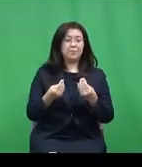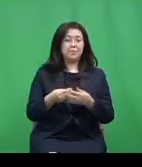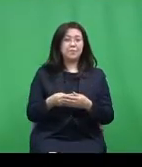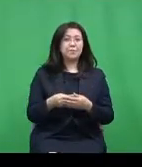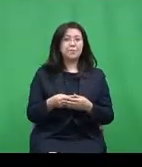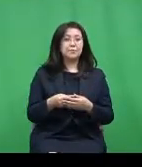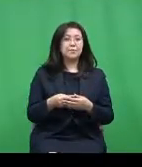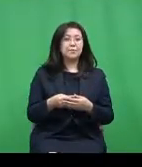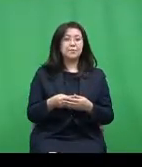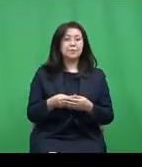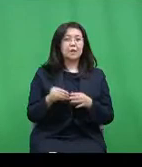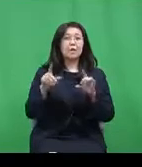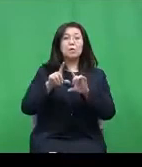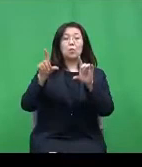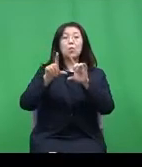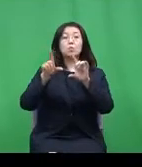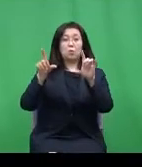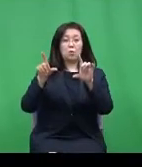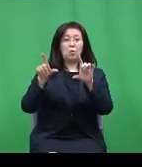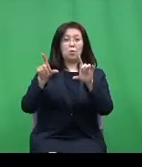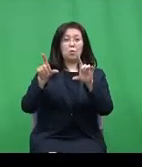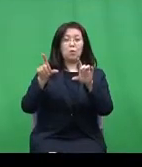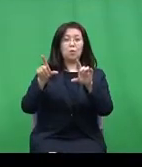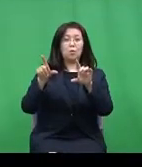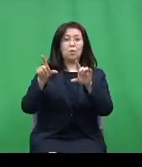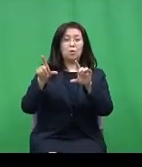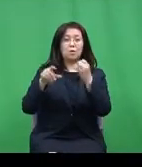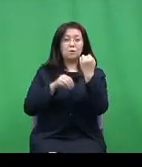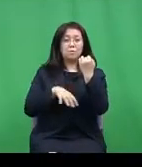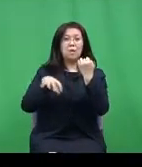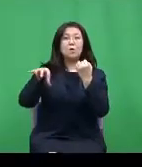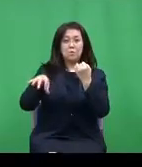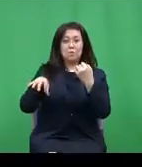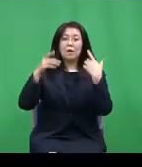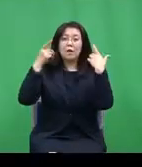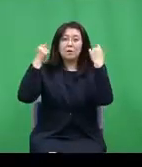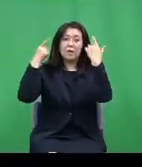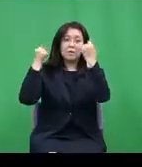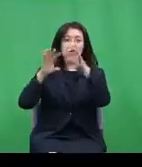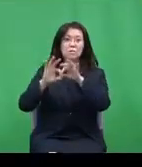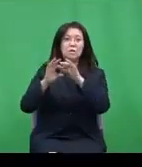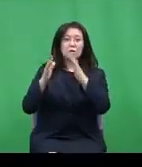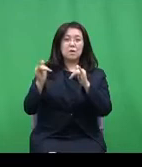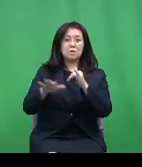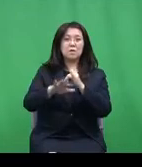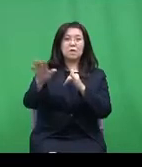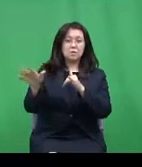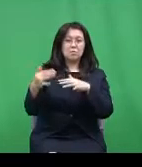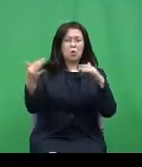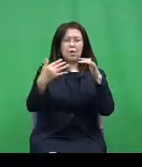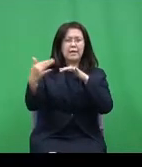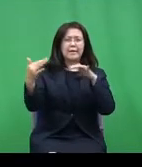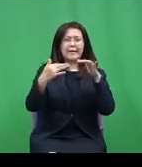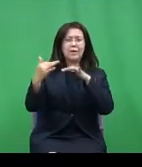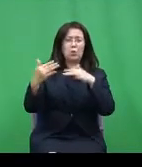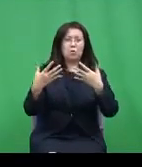たと。でその場で、まあ、東京に本拠を置く大学関係者の方と